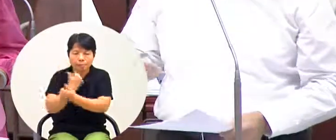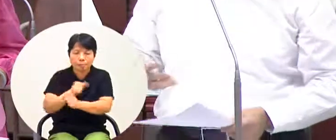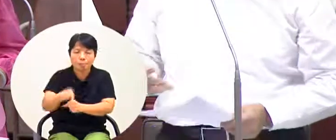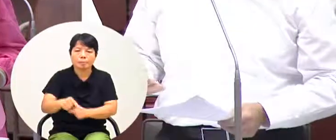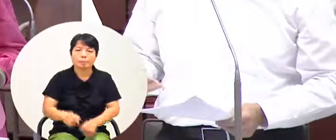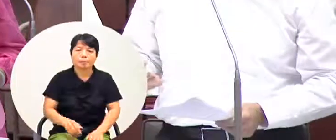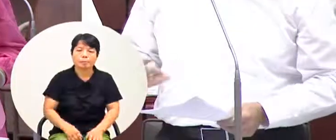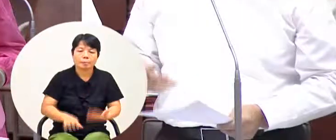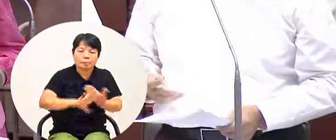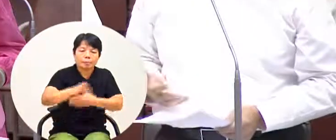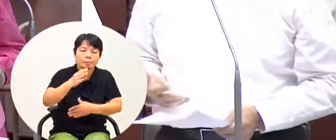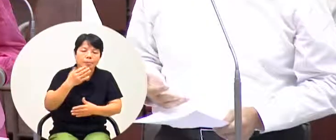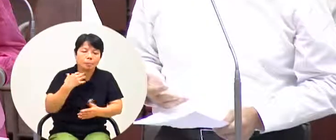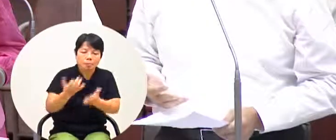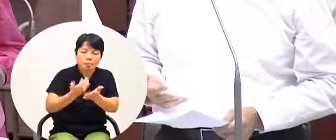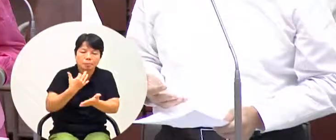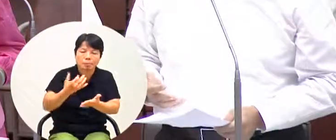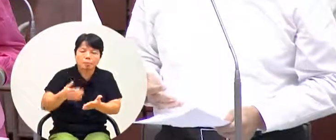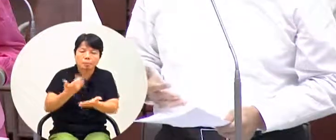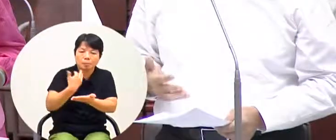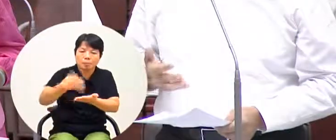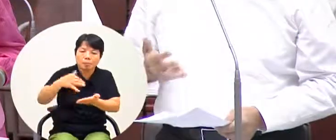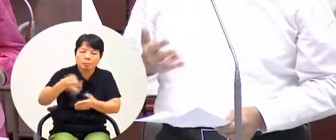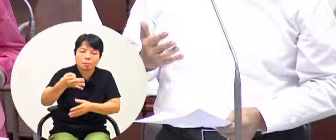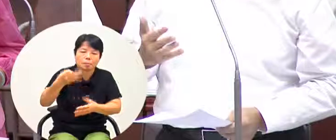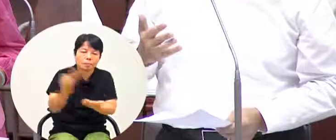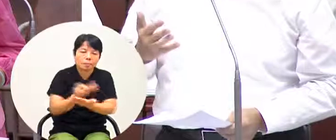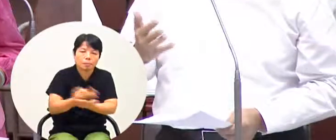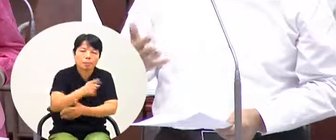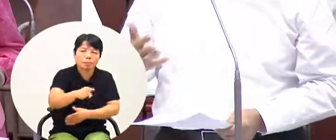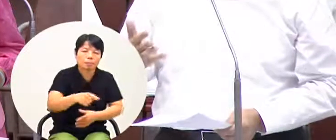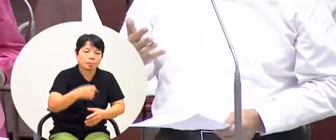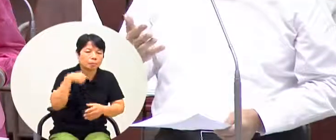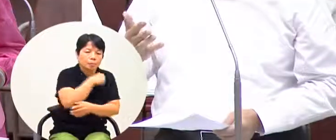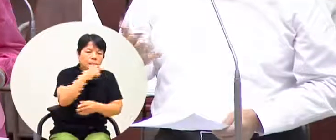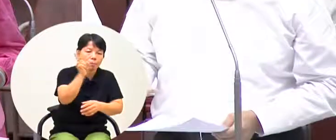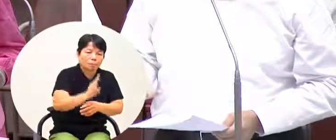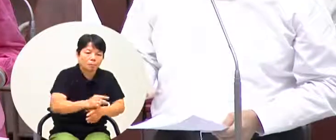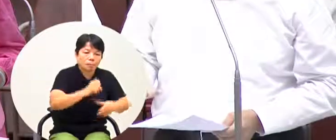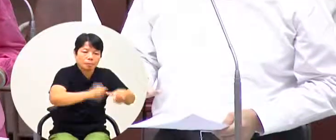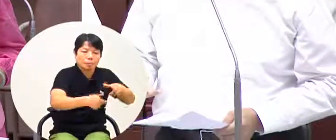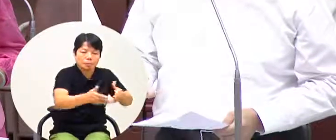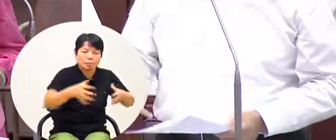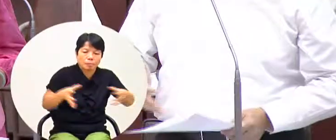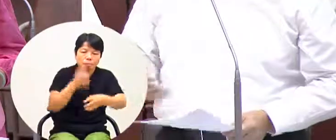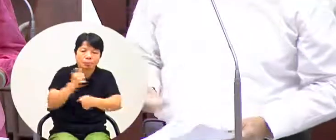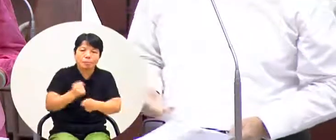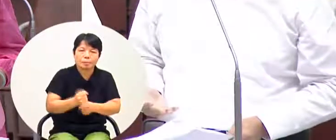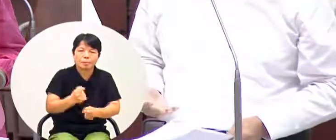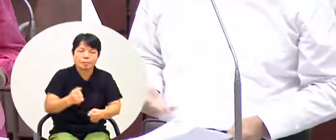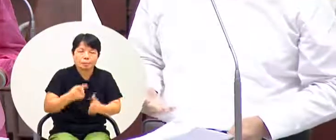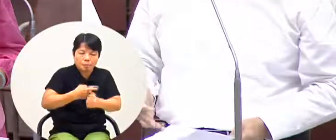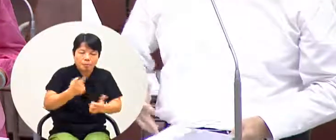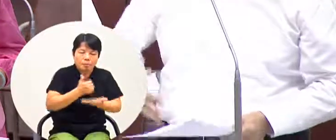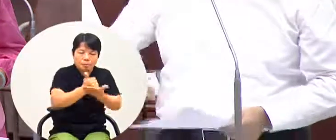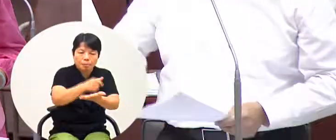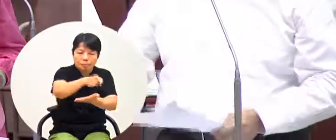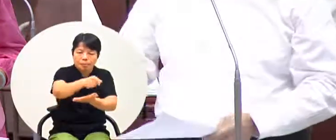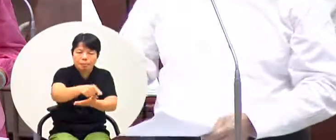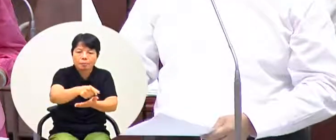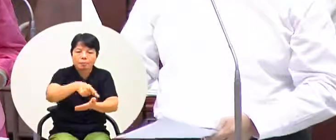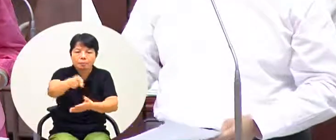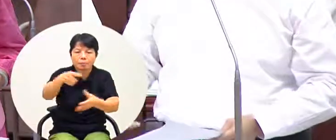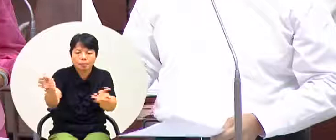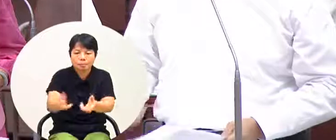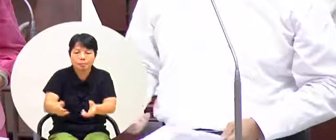实台电跟我们合作非常的好，其实我们可以先请他先做，这个欠款的部分在